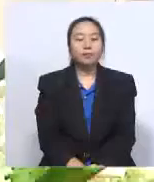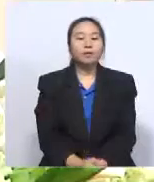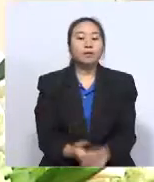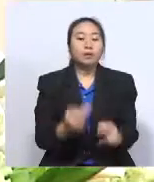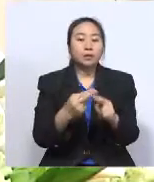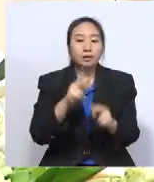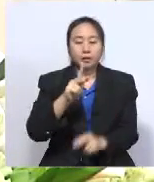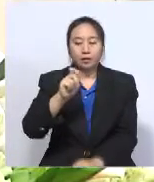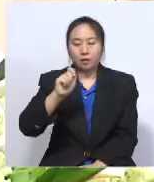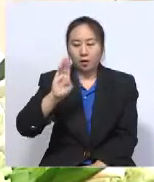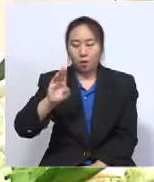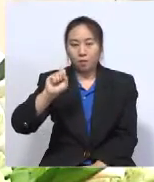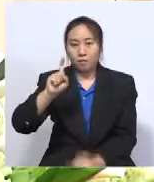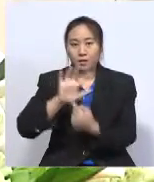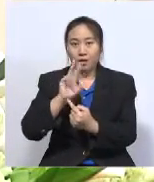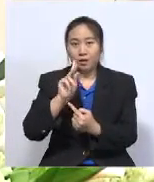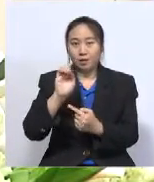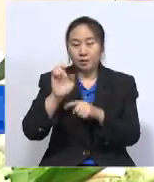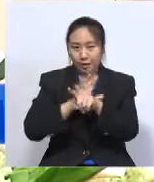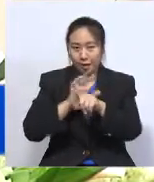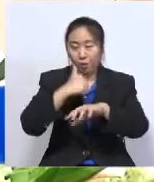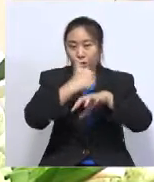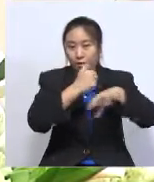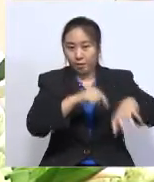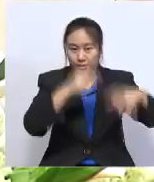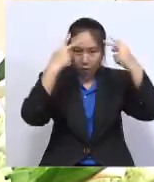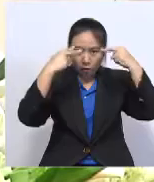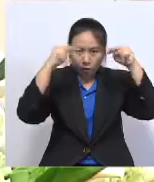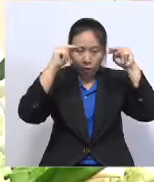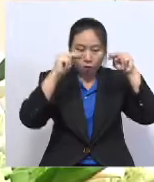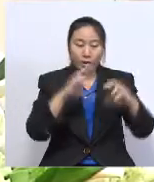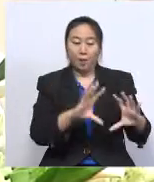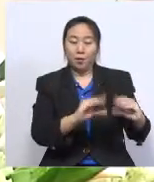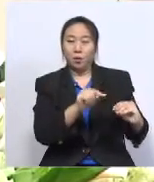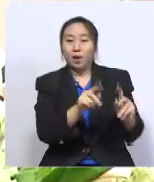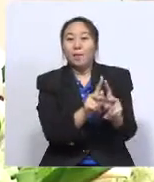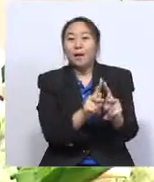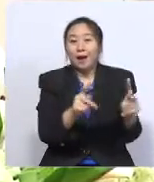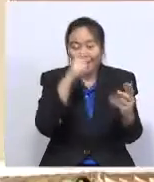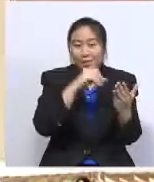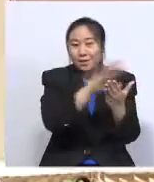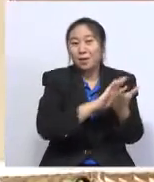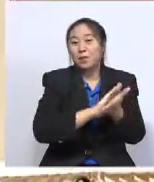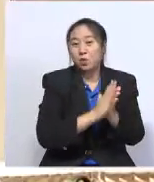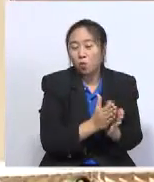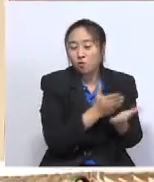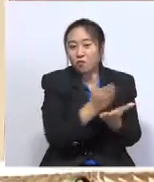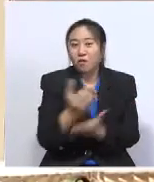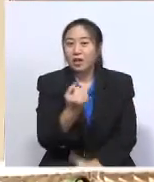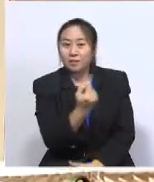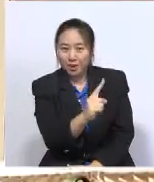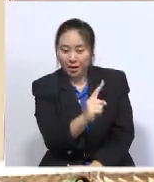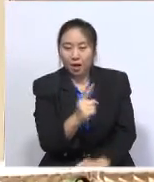โดยนายกอบศักดิ์ภูตระกูลนะคะรัฐมนตรีประจำสำนักนายกรัฐมนตรีก็แถลงผลการประชุมคณะกรรมการปฏิรูปประเทศ11ด้านแล้วก็อีก2ด้